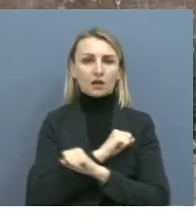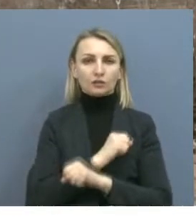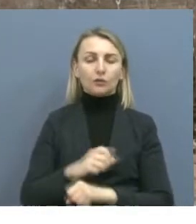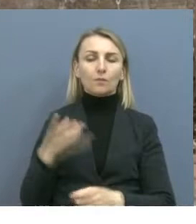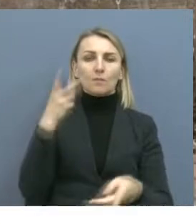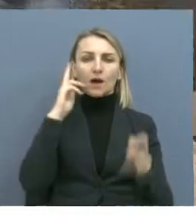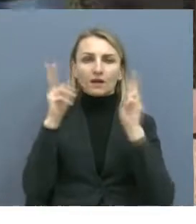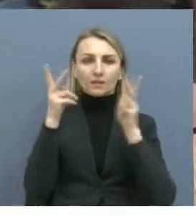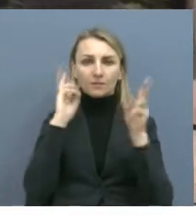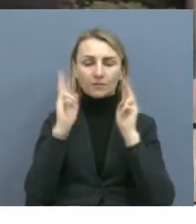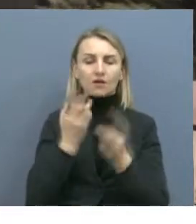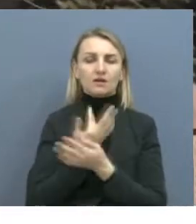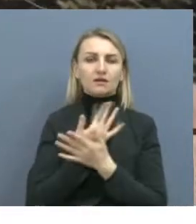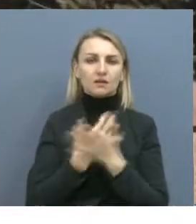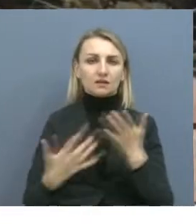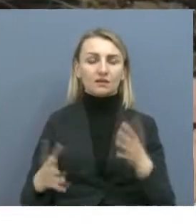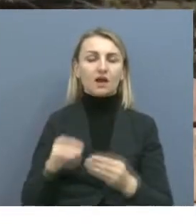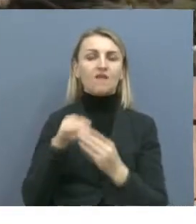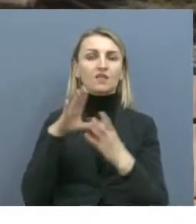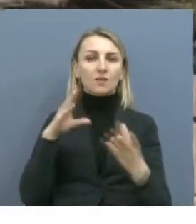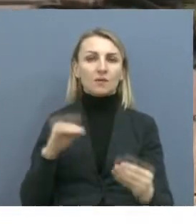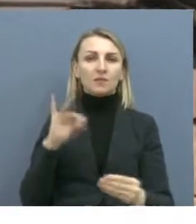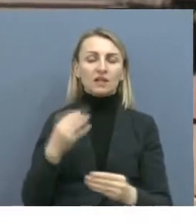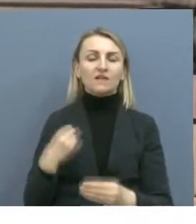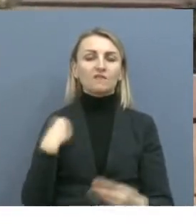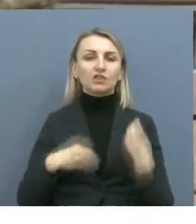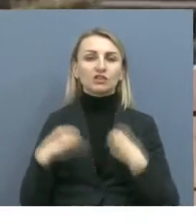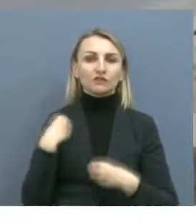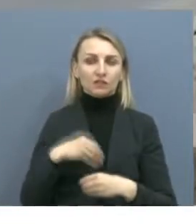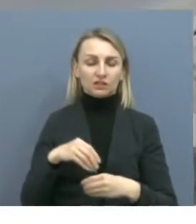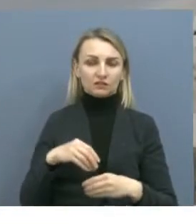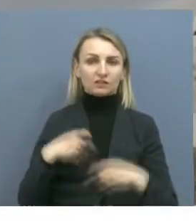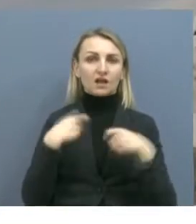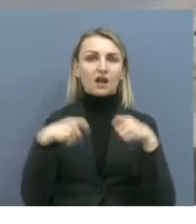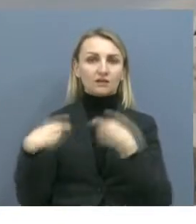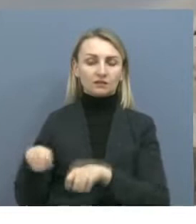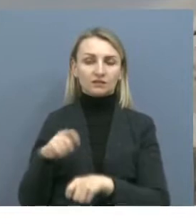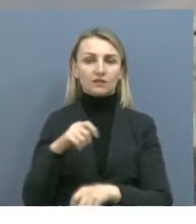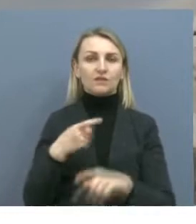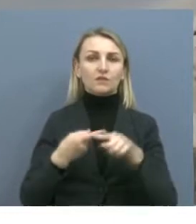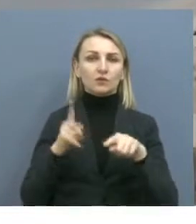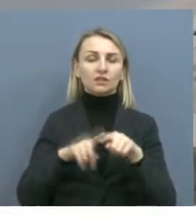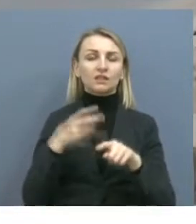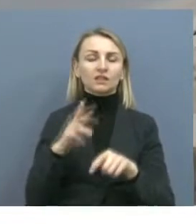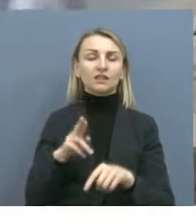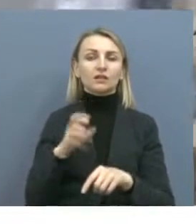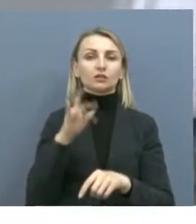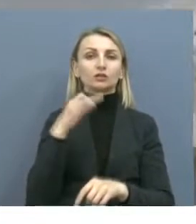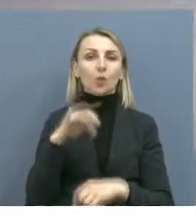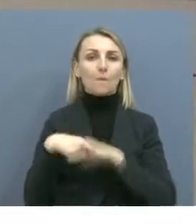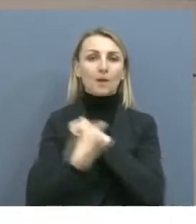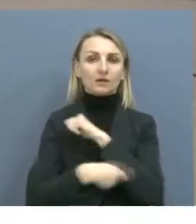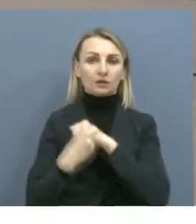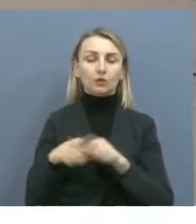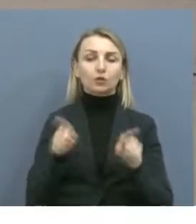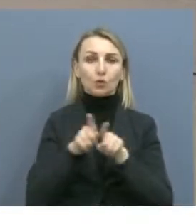салоны красоты, парикмахерские, автомобильные, вещевые и строительные рынки, а также объекты с массовым скоплением людей. Объекты общепита также